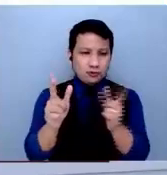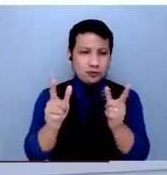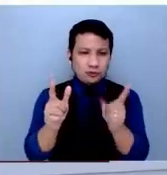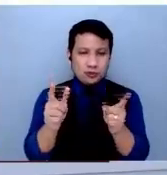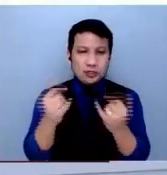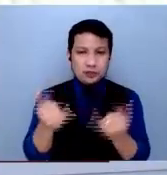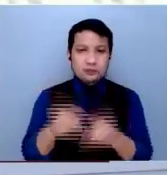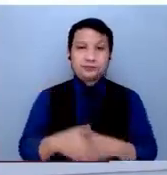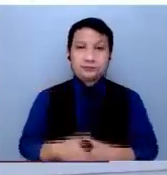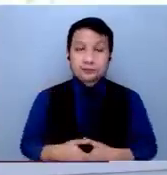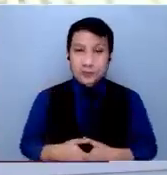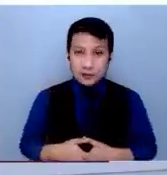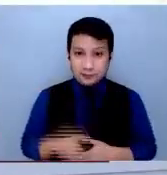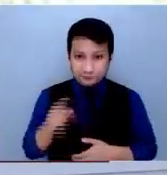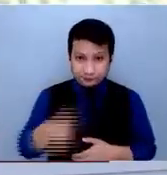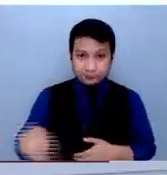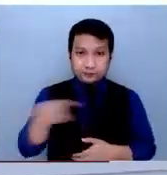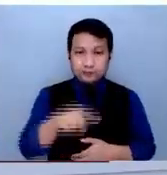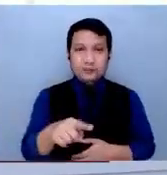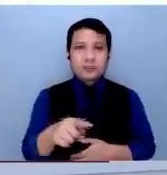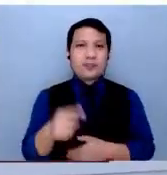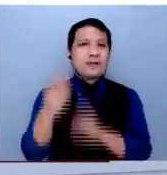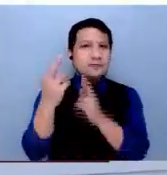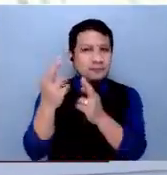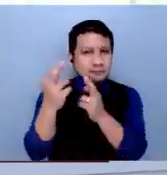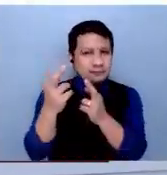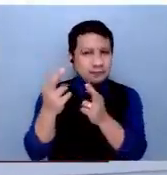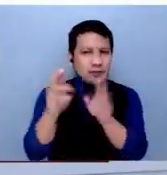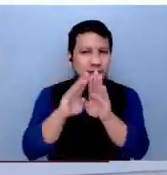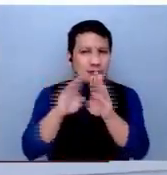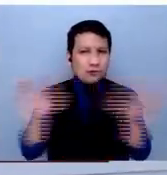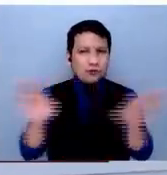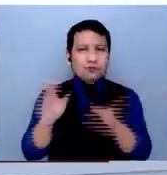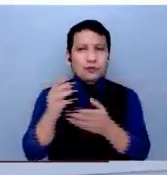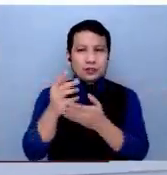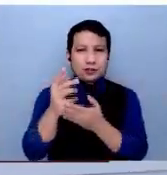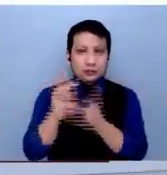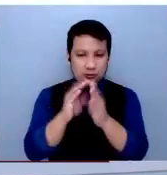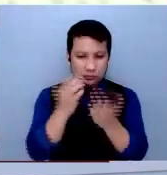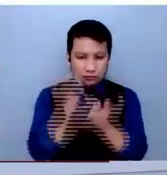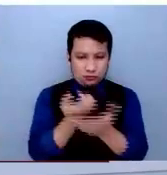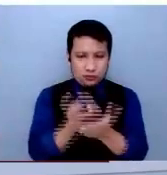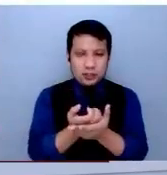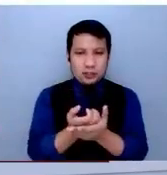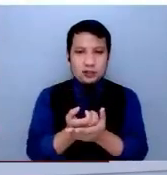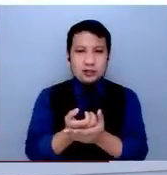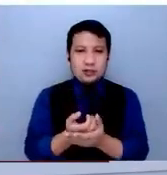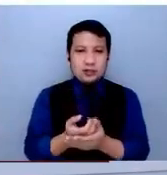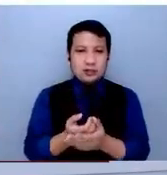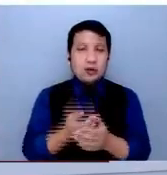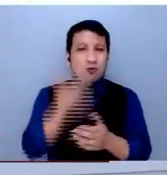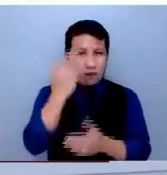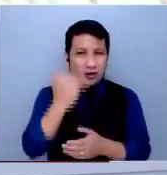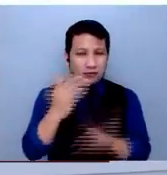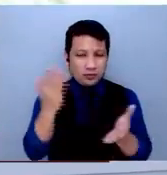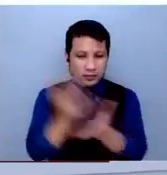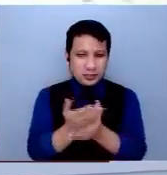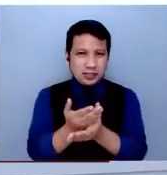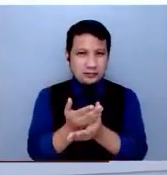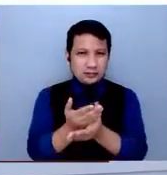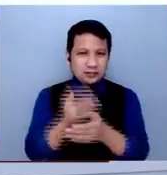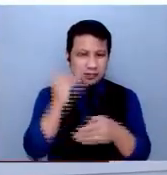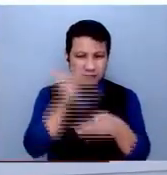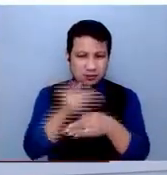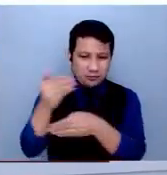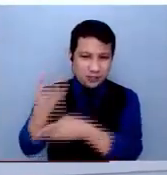Dito umaasa ang maraming bansa para sa muling pagbubukas ng kanilang ekonomiya matapos itong paralisahin ang kabi-kabilang lockdown.